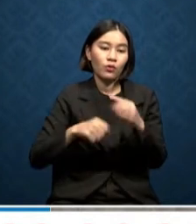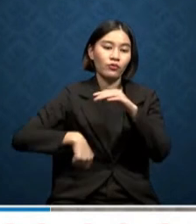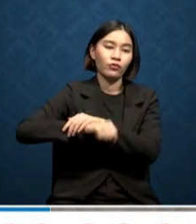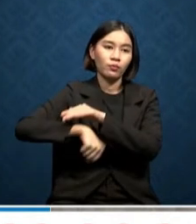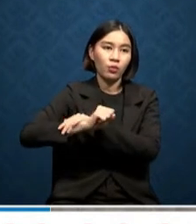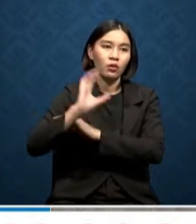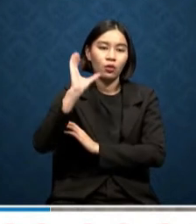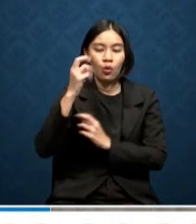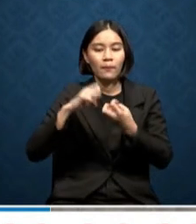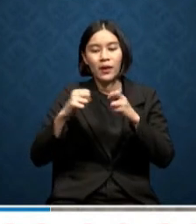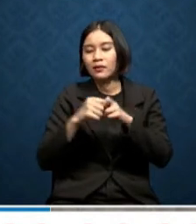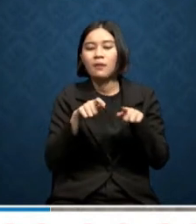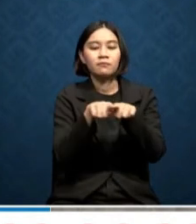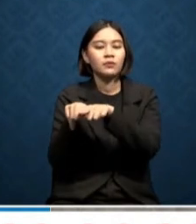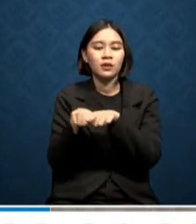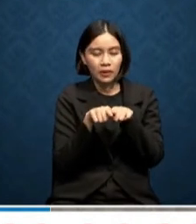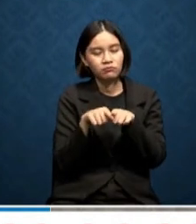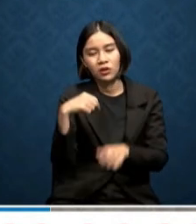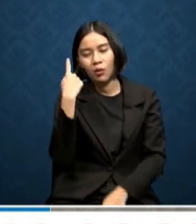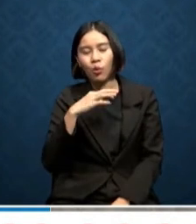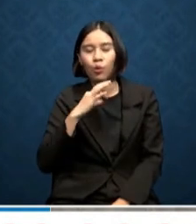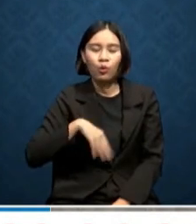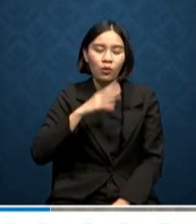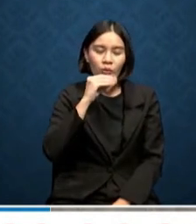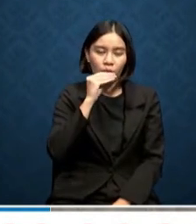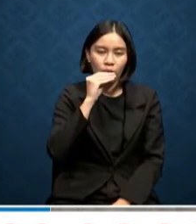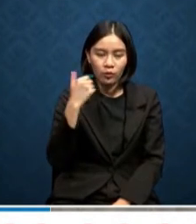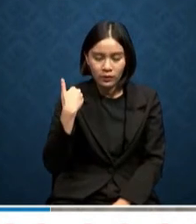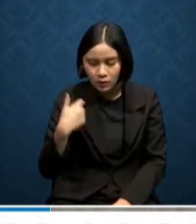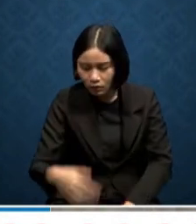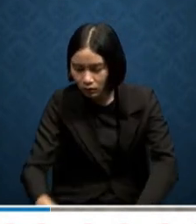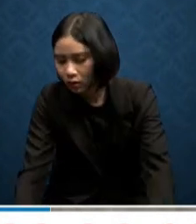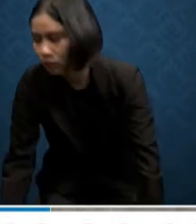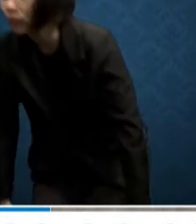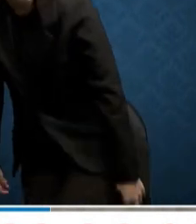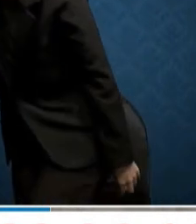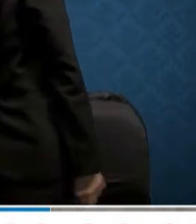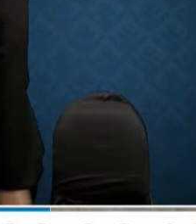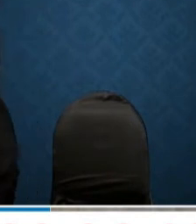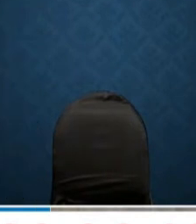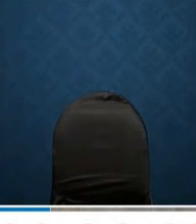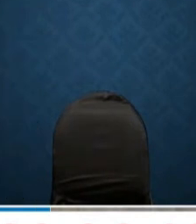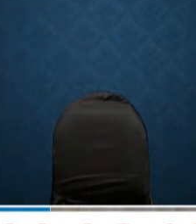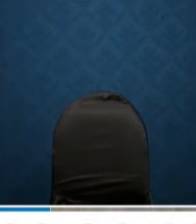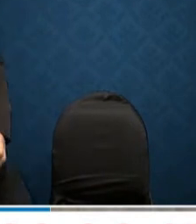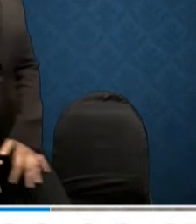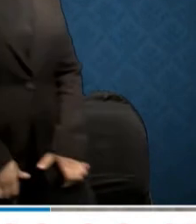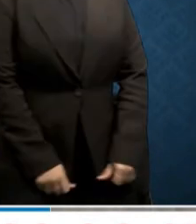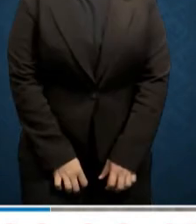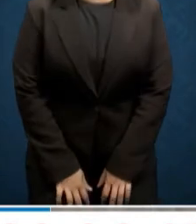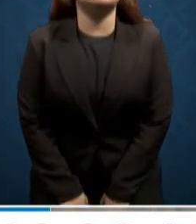นะก็ได้รับผลกระทบกันถ้วนหน้านะครับแฟนบอลก็โอดโอยกันนะครับผมมีประเด็น 2คำถามนะฮะผมเข้าใจว่าทาง